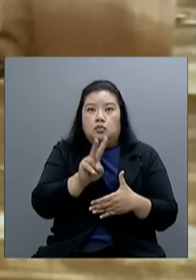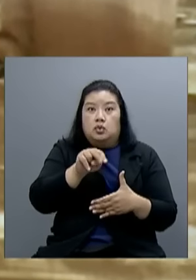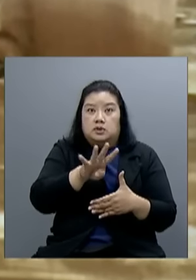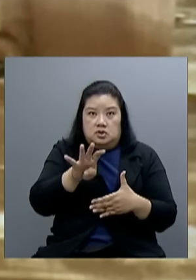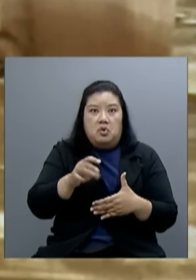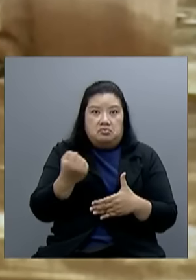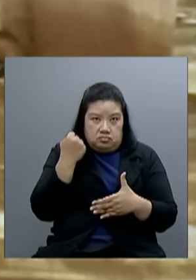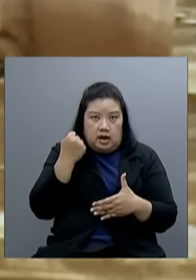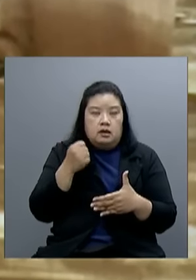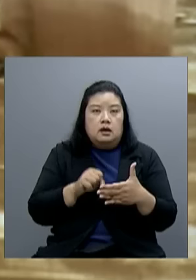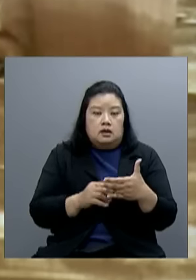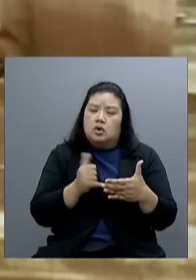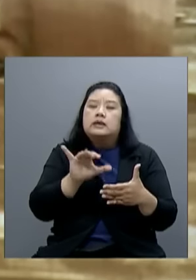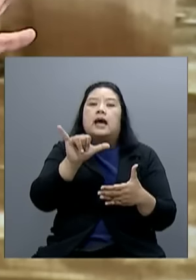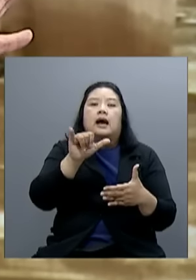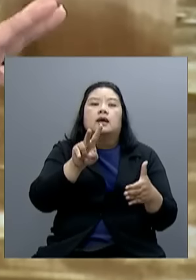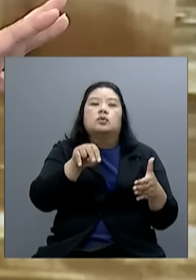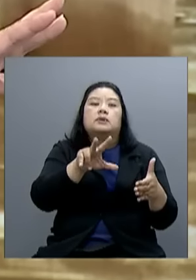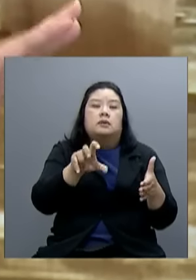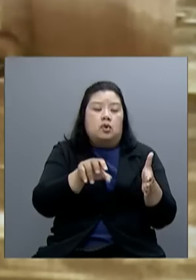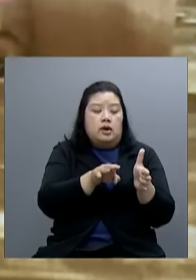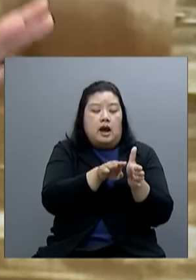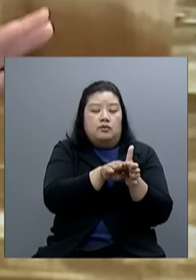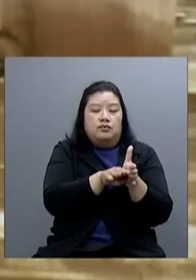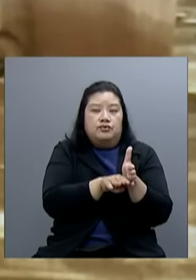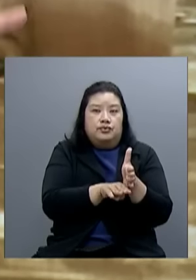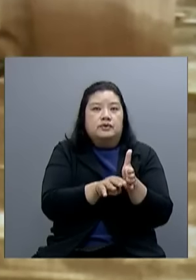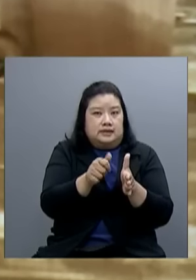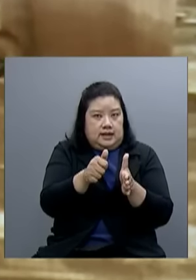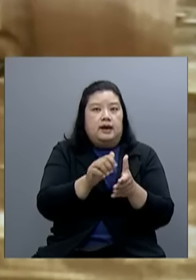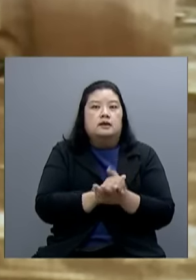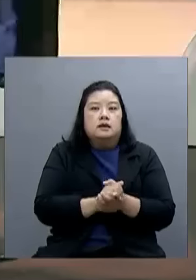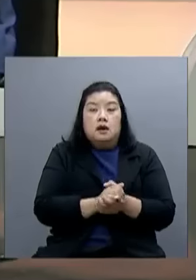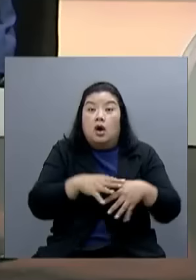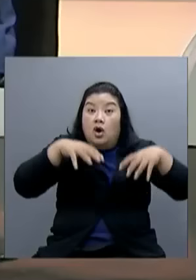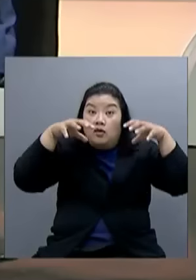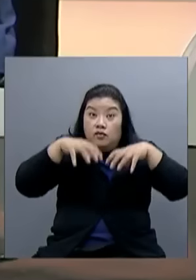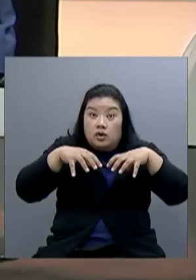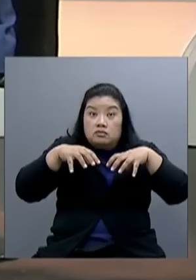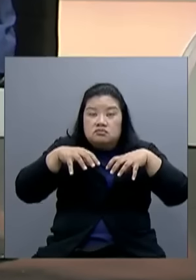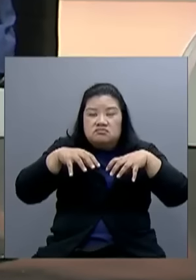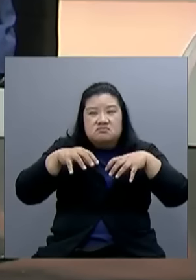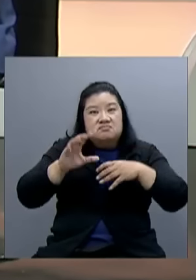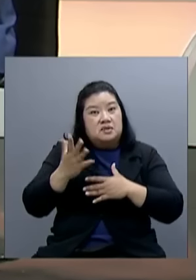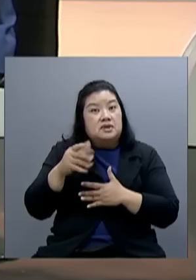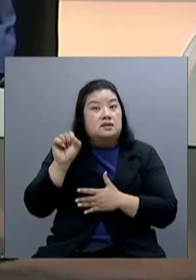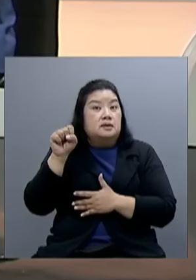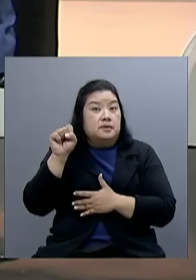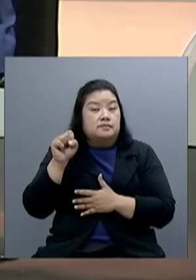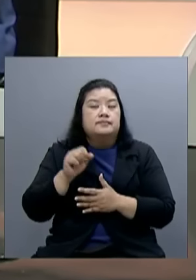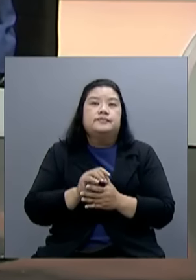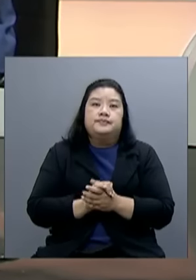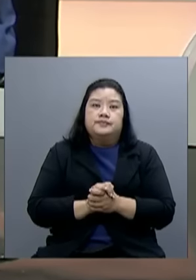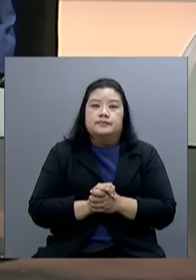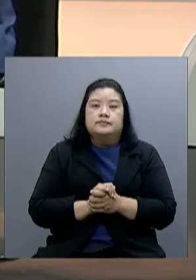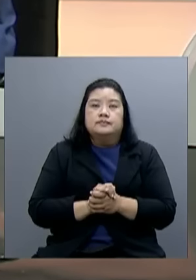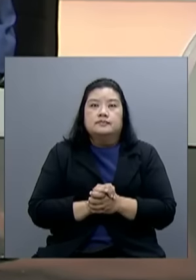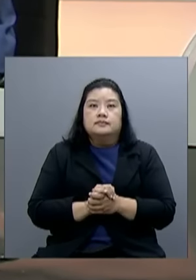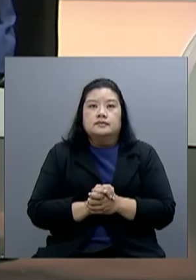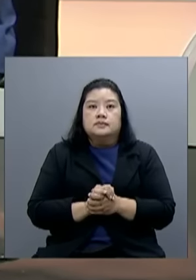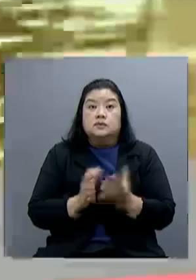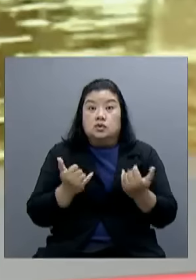กันหลายพื้นที่หน่อยแต่ตอนนี้สามารถบริหารจัดการได้นั่นหมายความว่าฝนมันจะไม่เติมแน่ๆแล้วใช่ไหมครับตอนนี้หลายคนกังวลกันอยู ่ฝนณขณะ